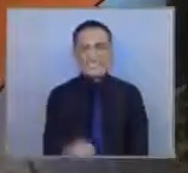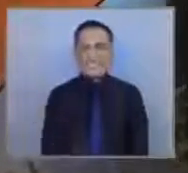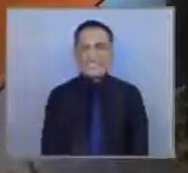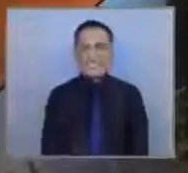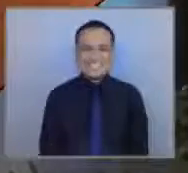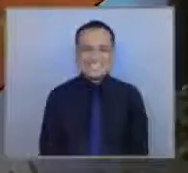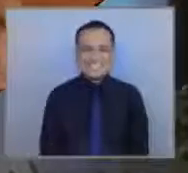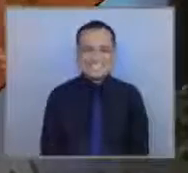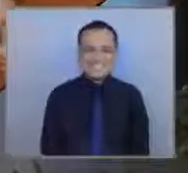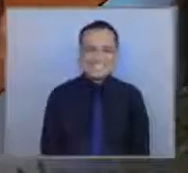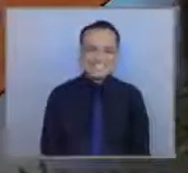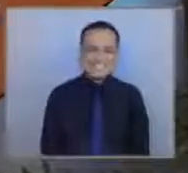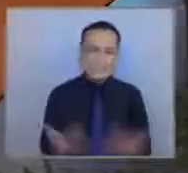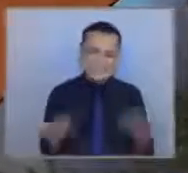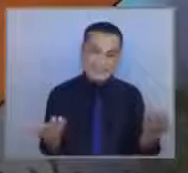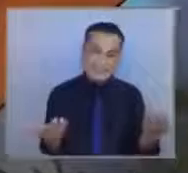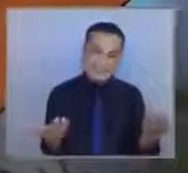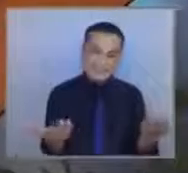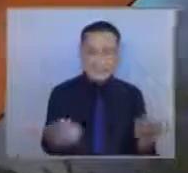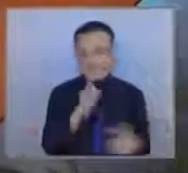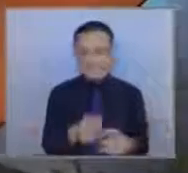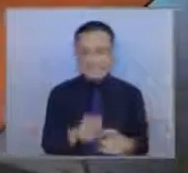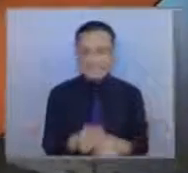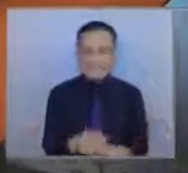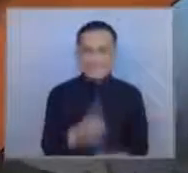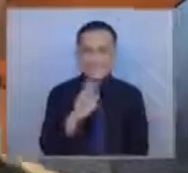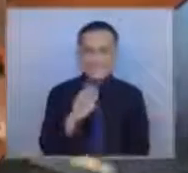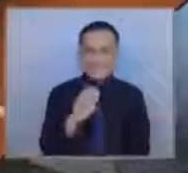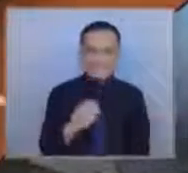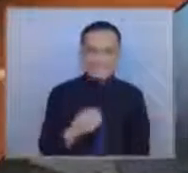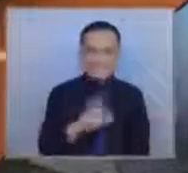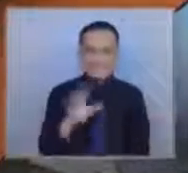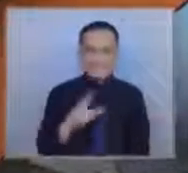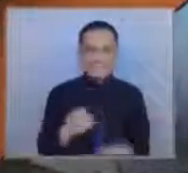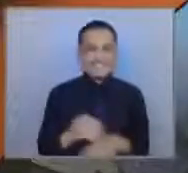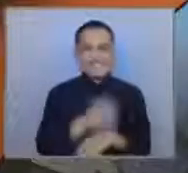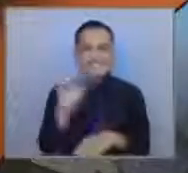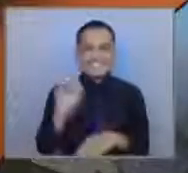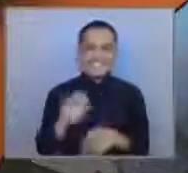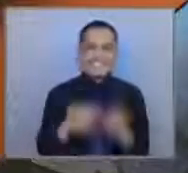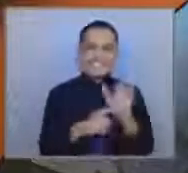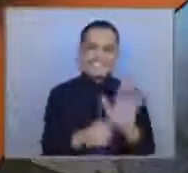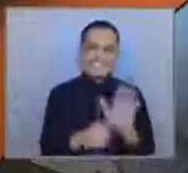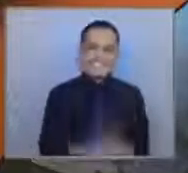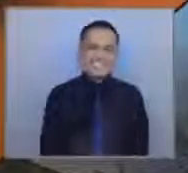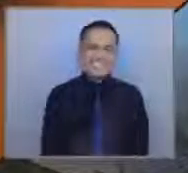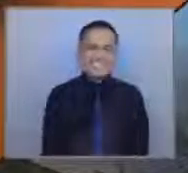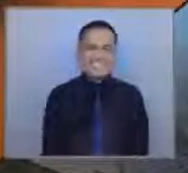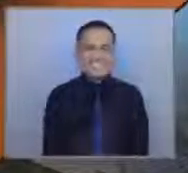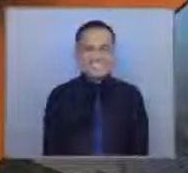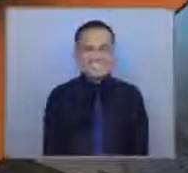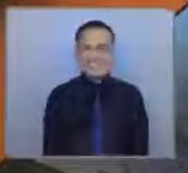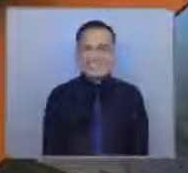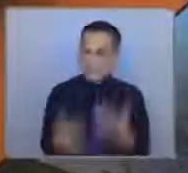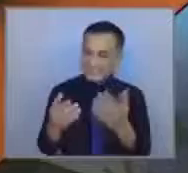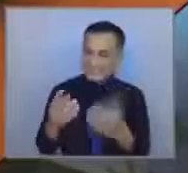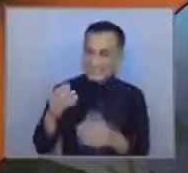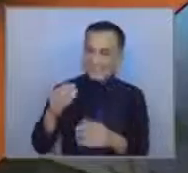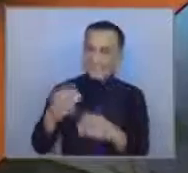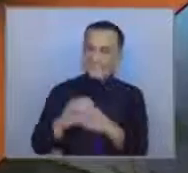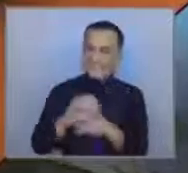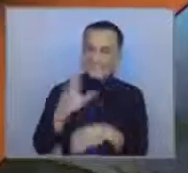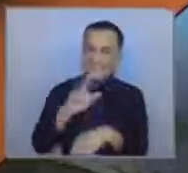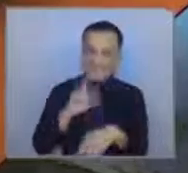talaga. Realistic tayo dito sa morning show. Hindi kaya. Ayan, mga ka-RSP, sana po ay may natutunan kayo sa paggamit ng Arnis